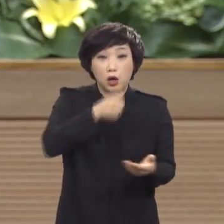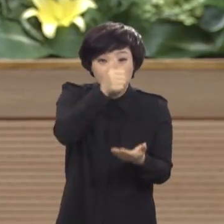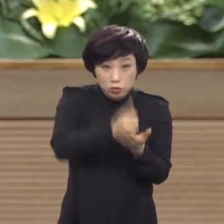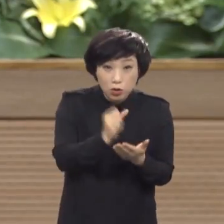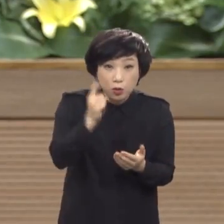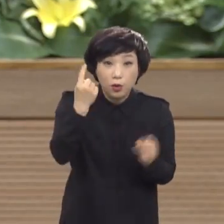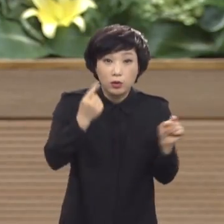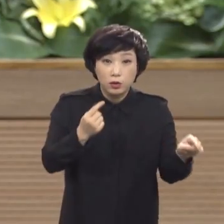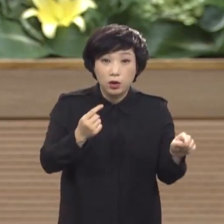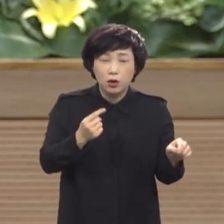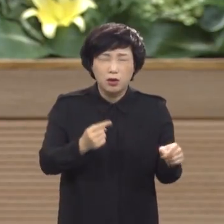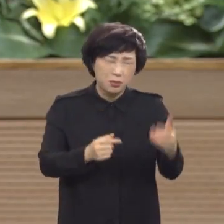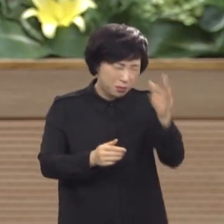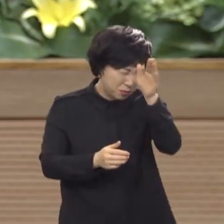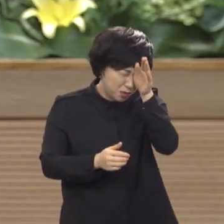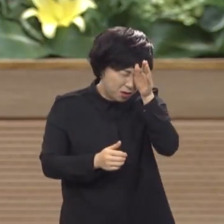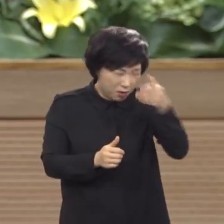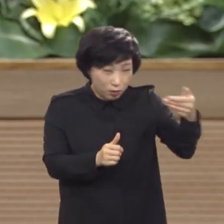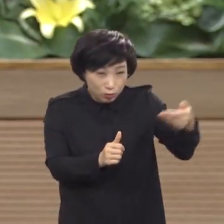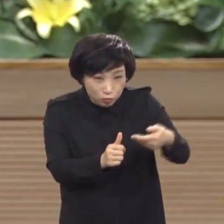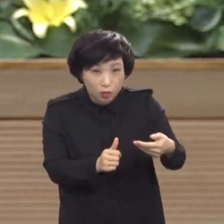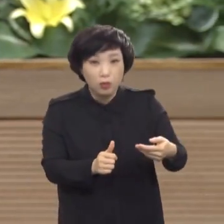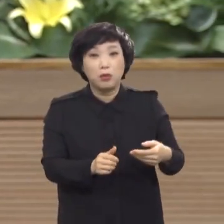죄로 병들고